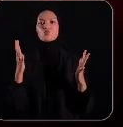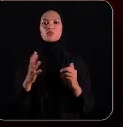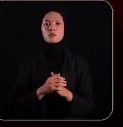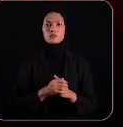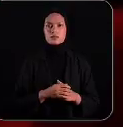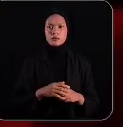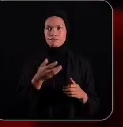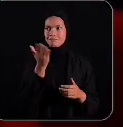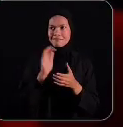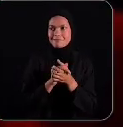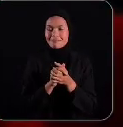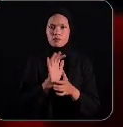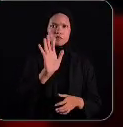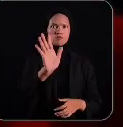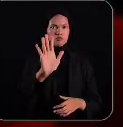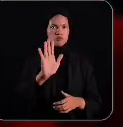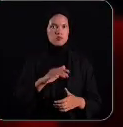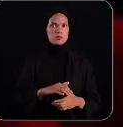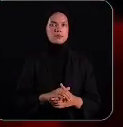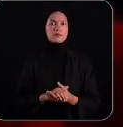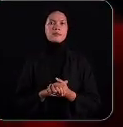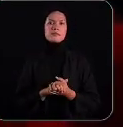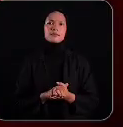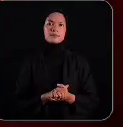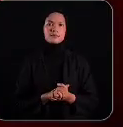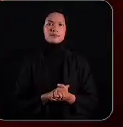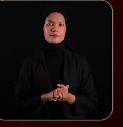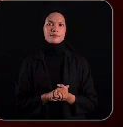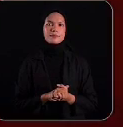bukan mereka yang melakukan segala cara untuk